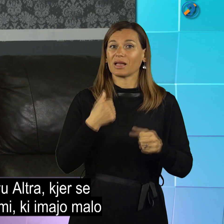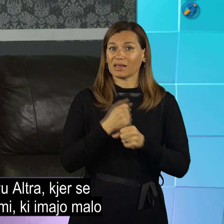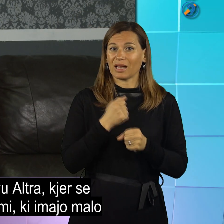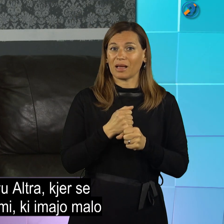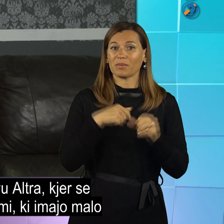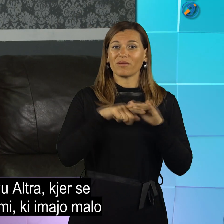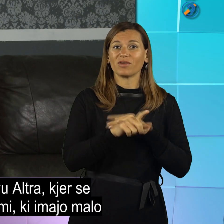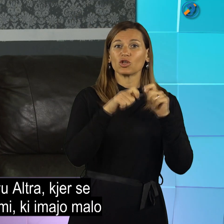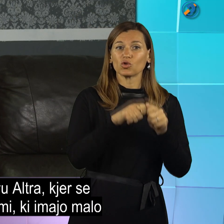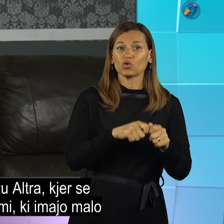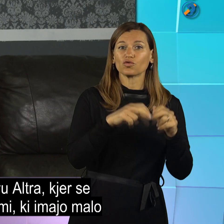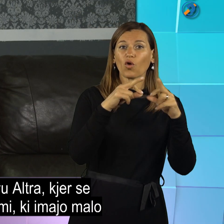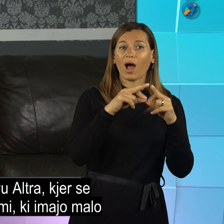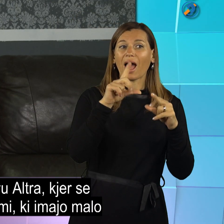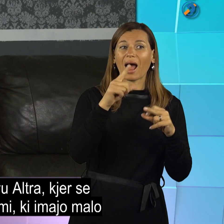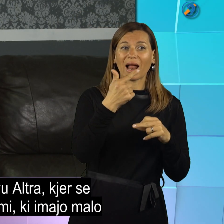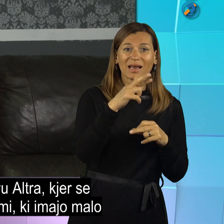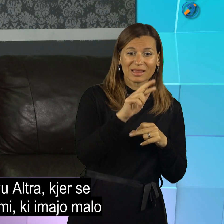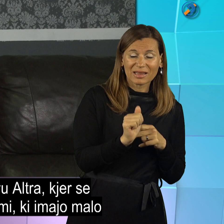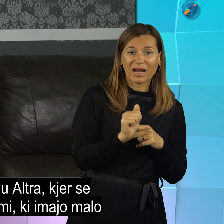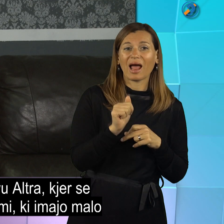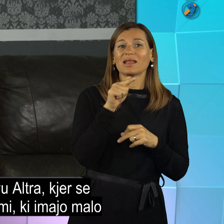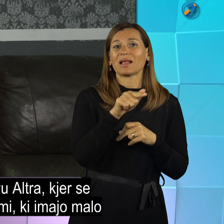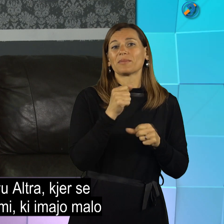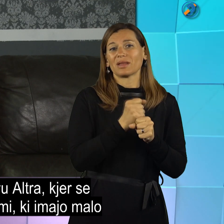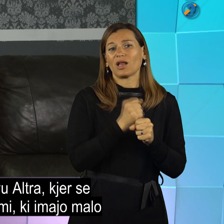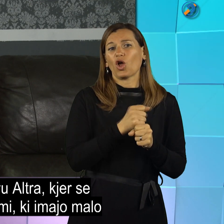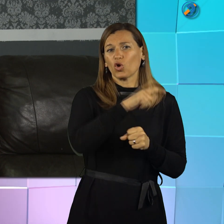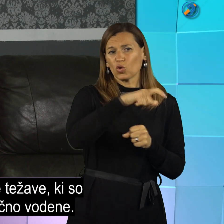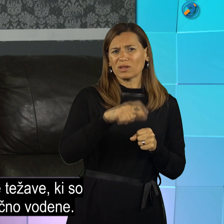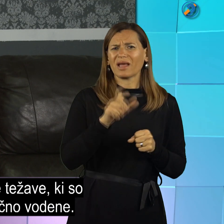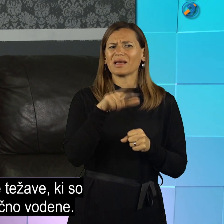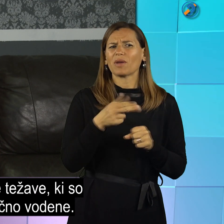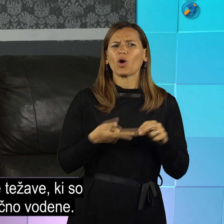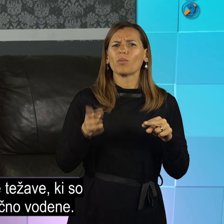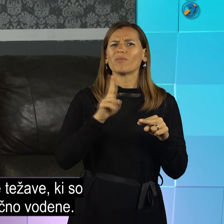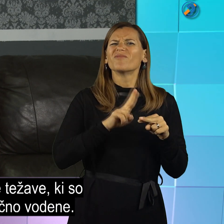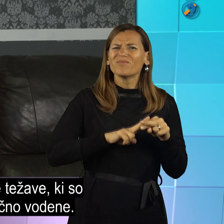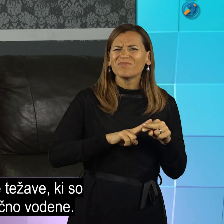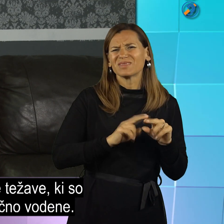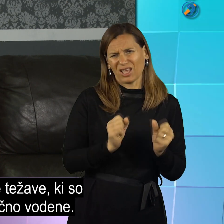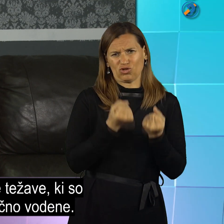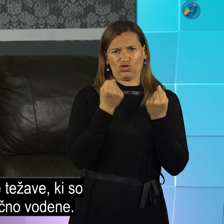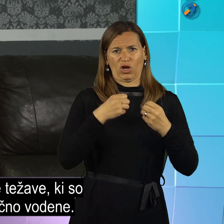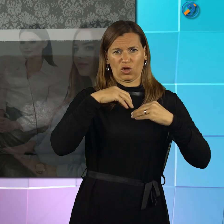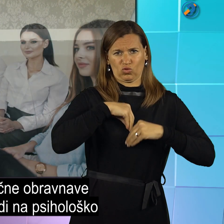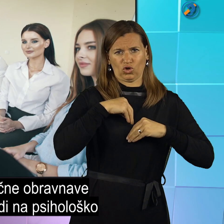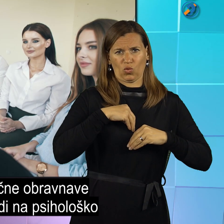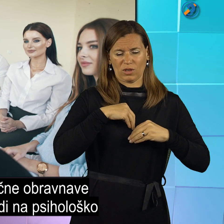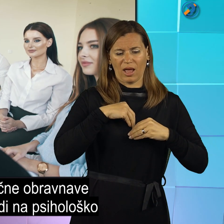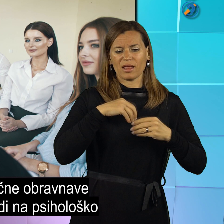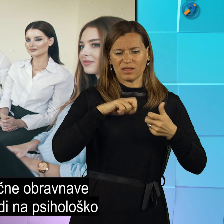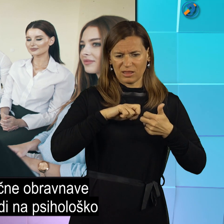Delam zdaj v društvu Altra, kjer se ukvarjam z ljudmi, ki imajo mogoče malo težje duševne težave, ki so tudi psihiatrično vodeni. In